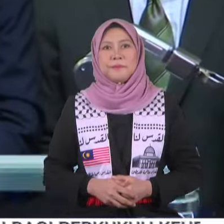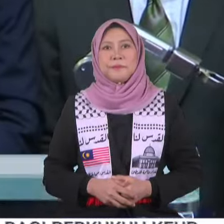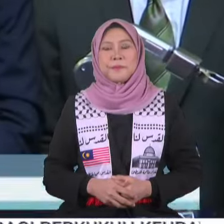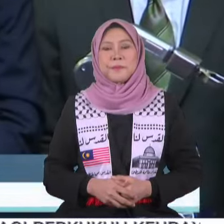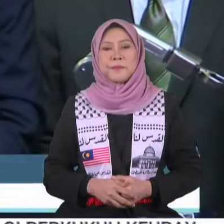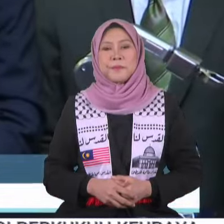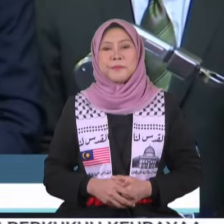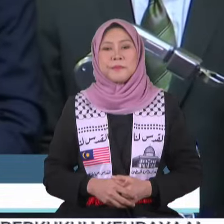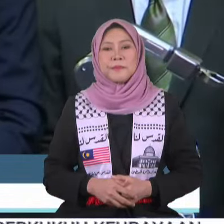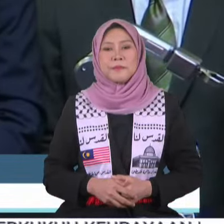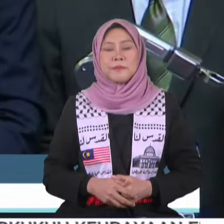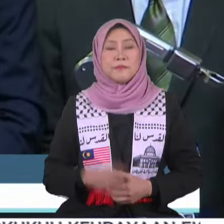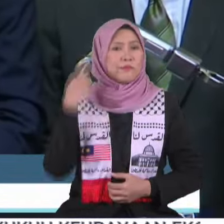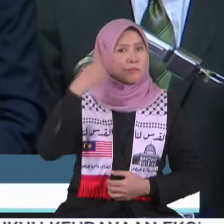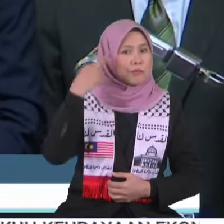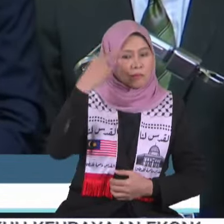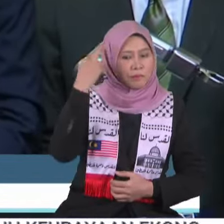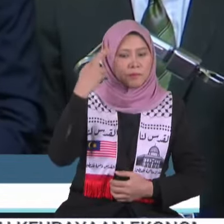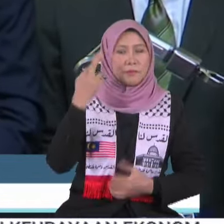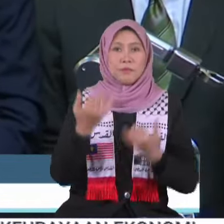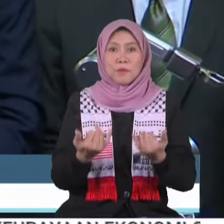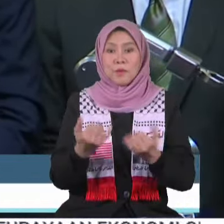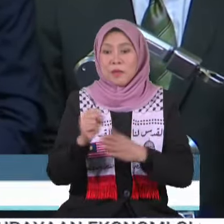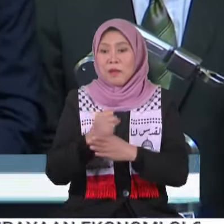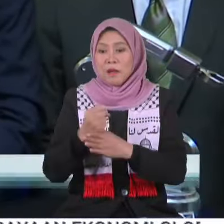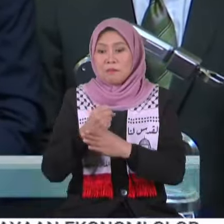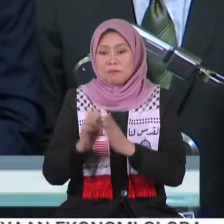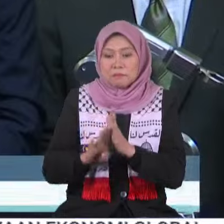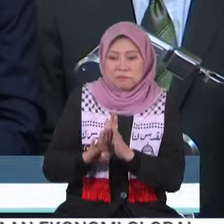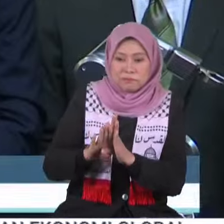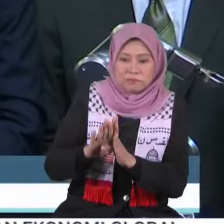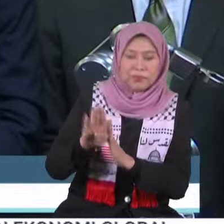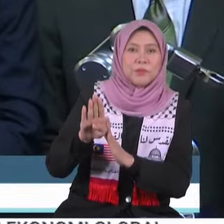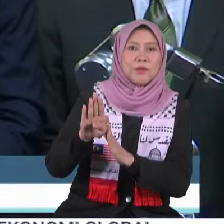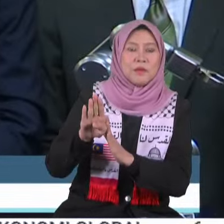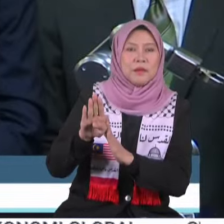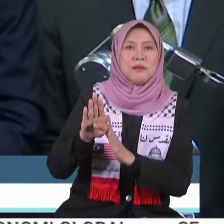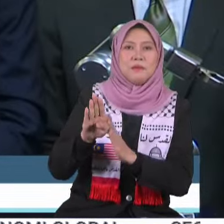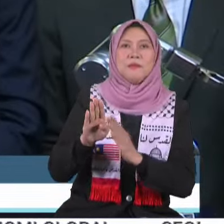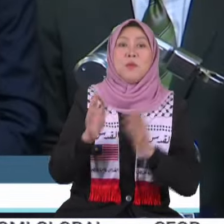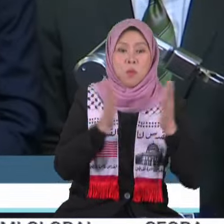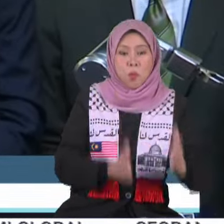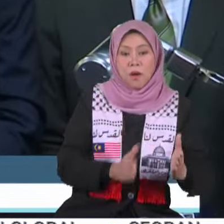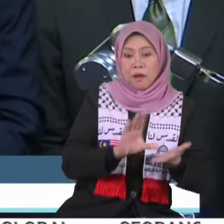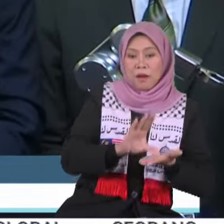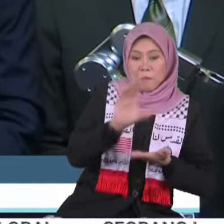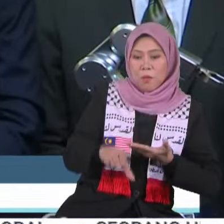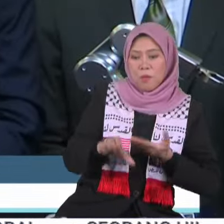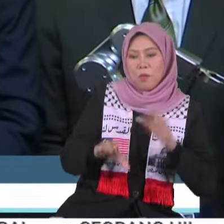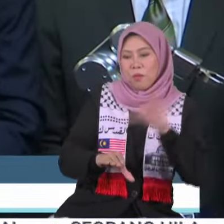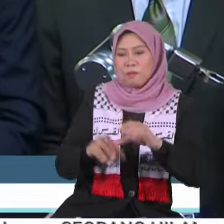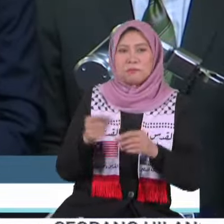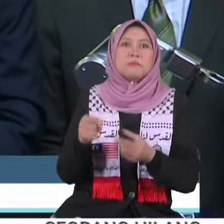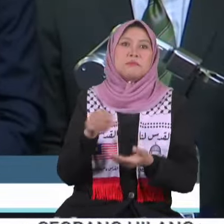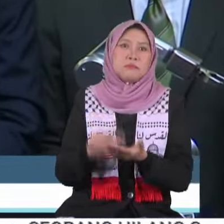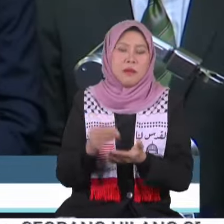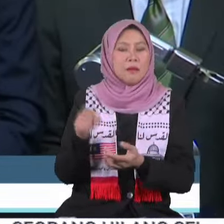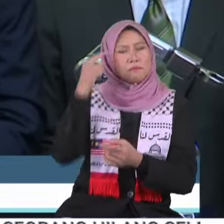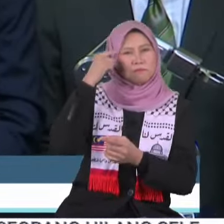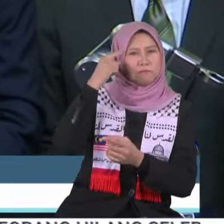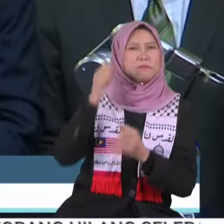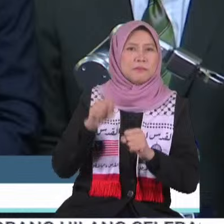Salah satu sebab pasaran saham naik adalah ia menunjukkan keyakinan pelabur kita dalam jangka masa